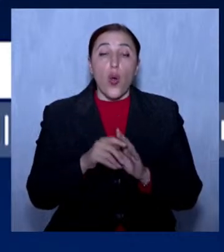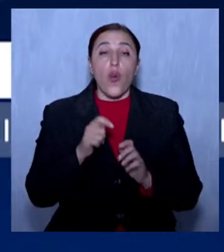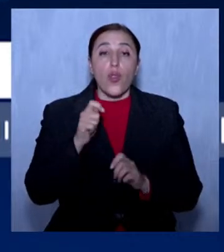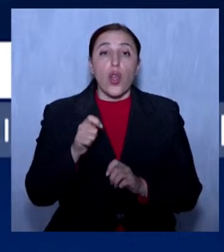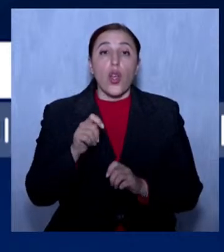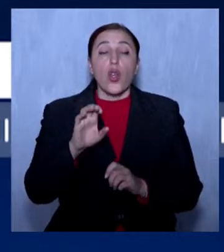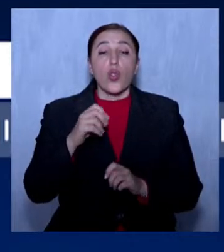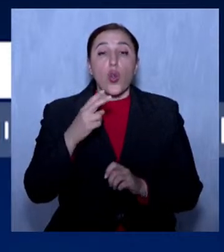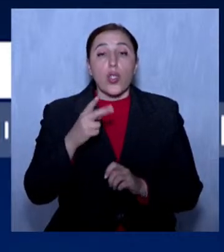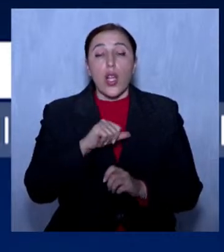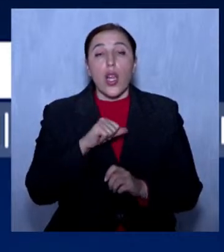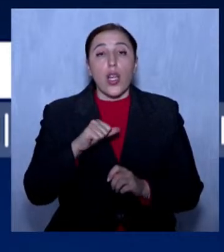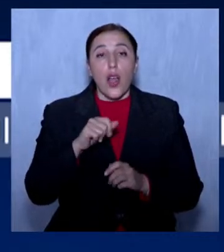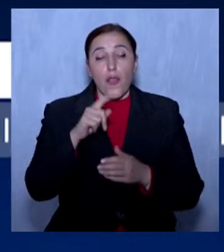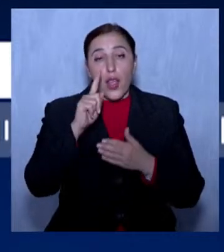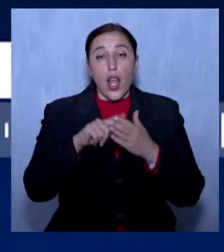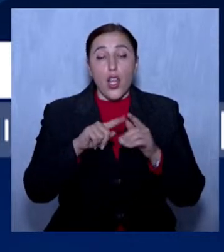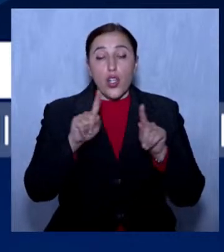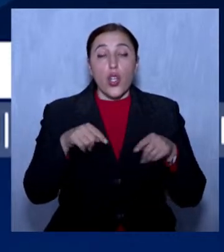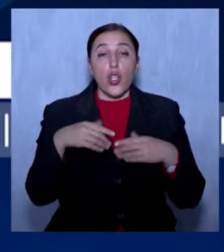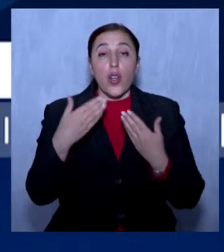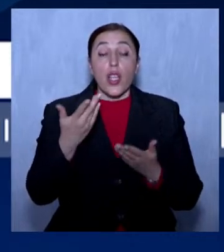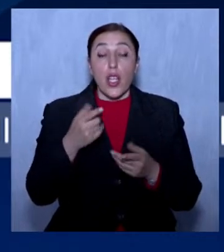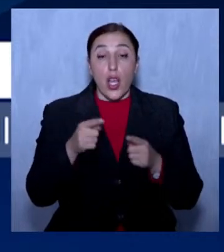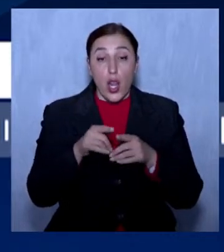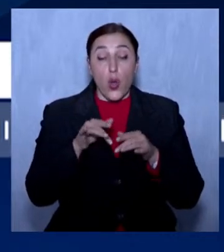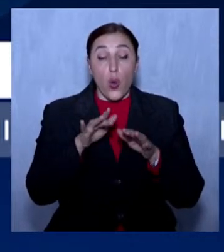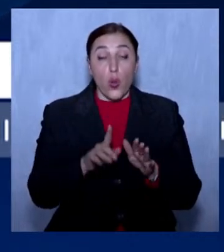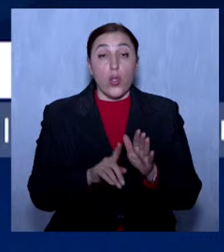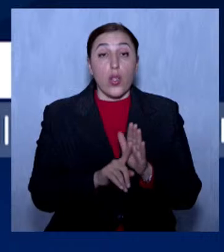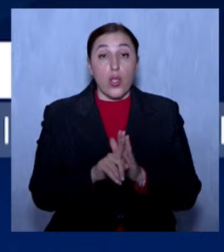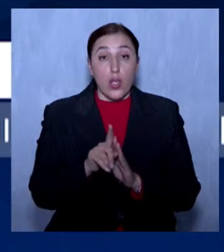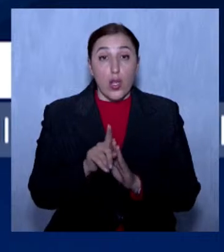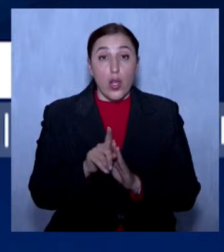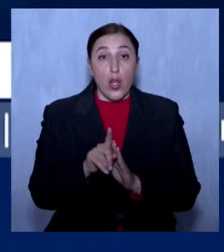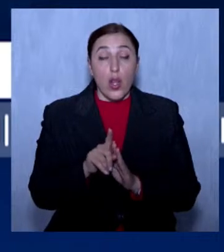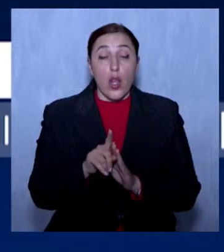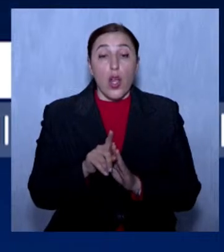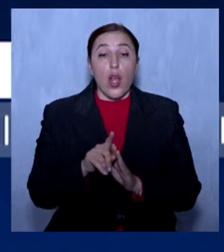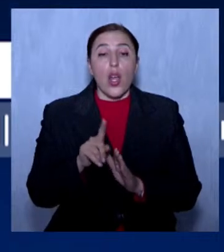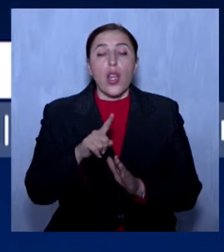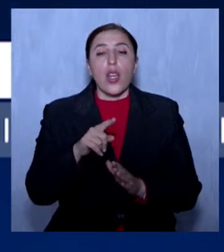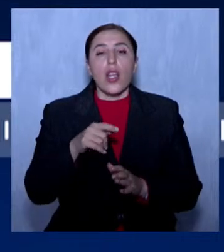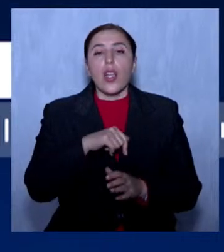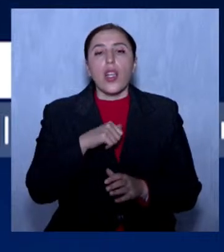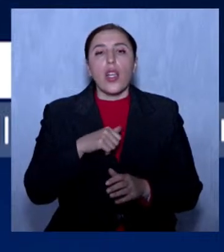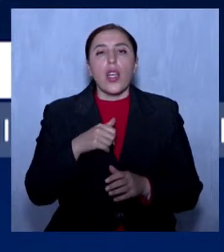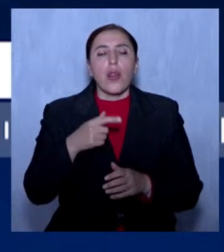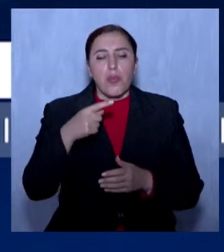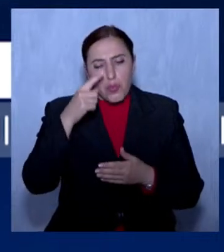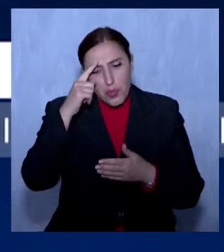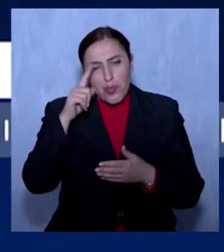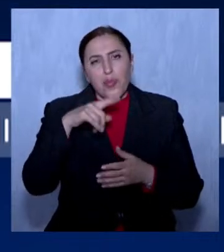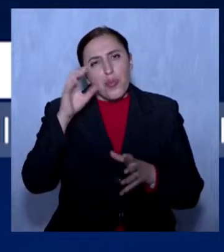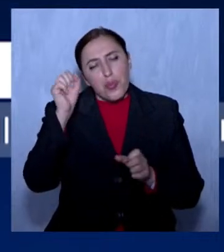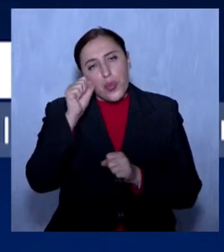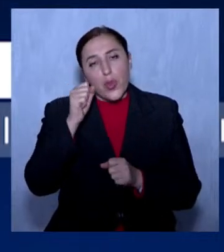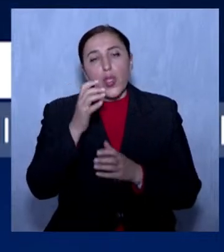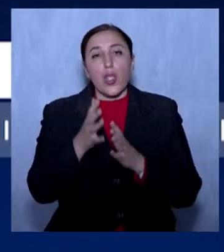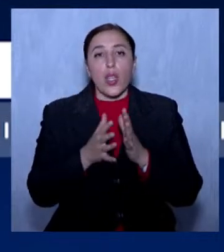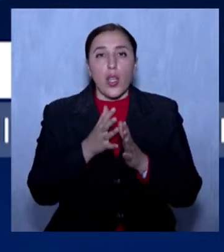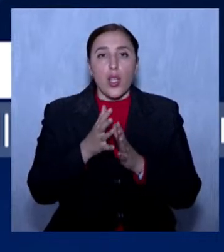համապատասխան սոցիալական երաշխիքներ, եթե քրեական գործը հարուցվել, առավել հիմնազուրկ քրեական գործի հարուցում, քան ձեր